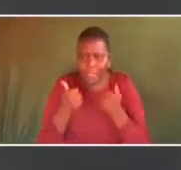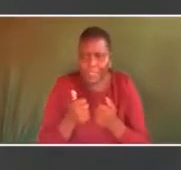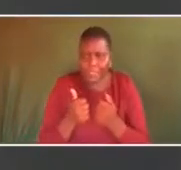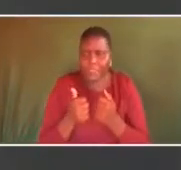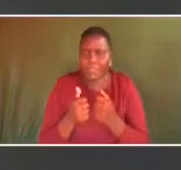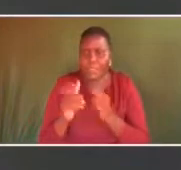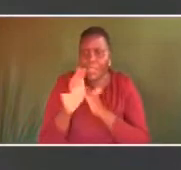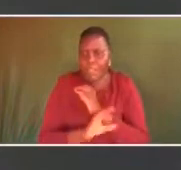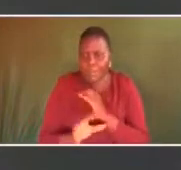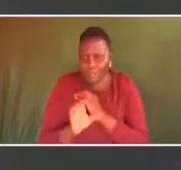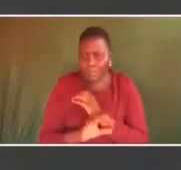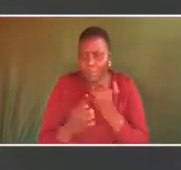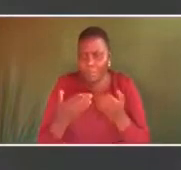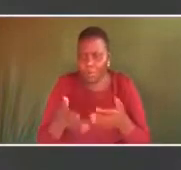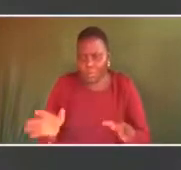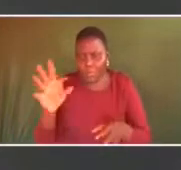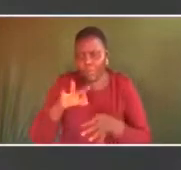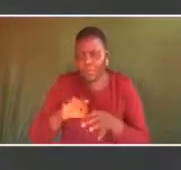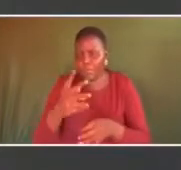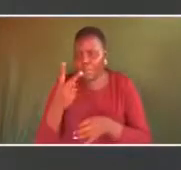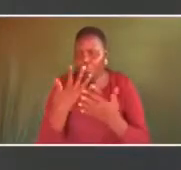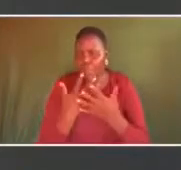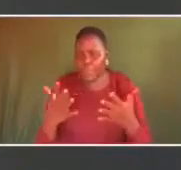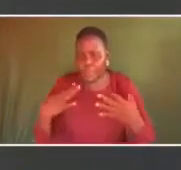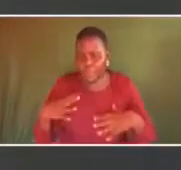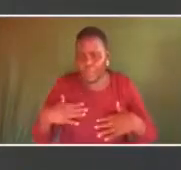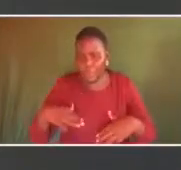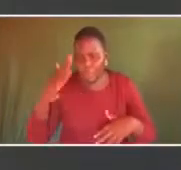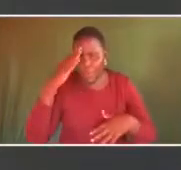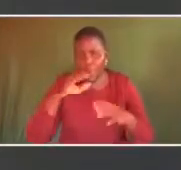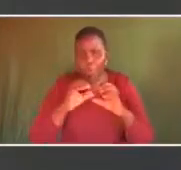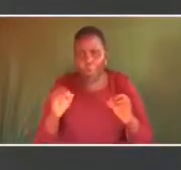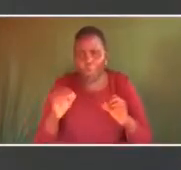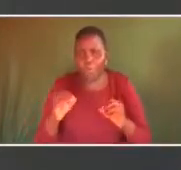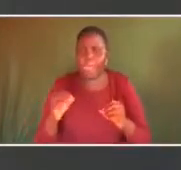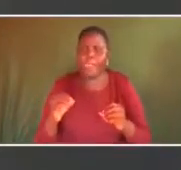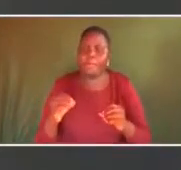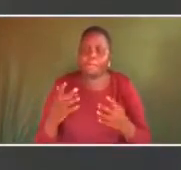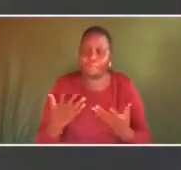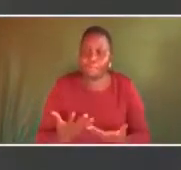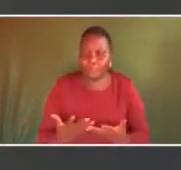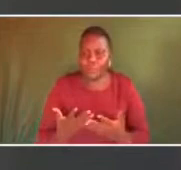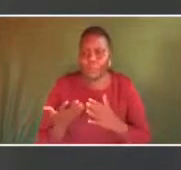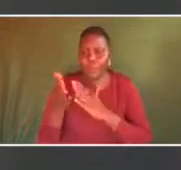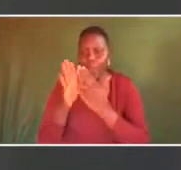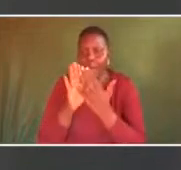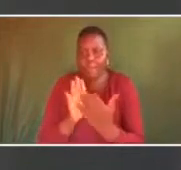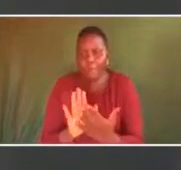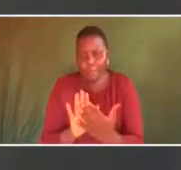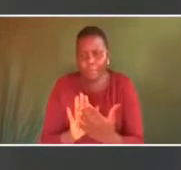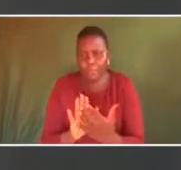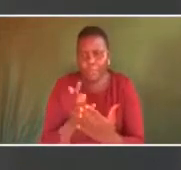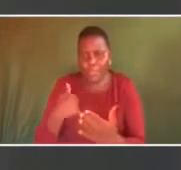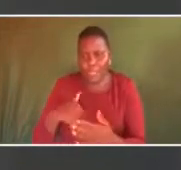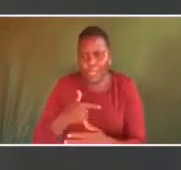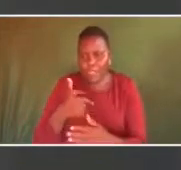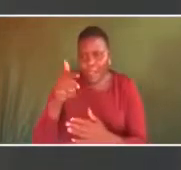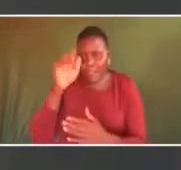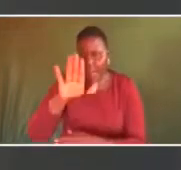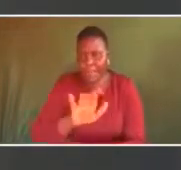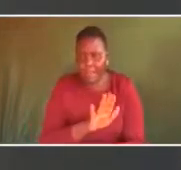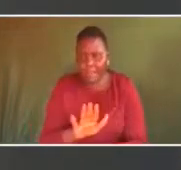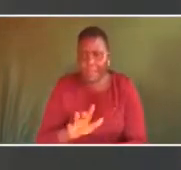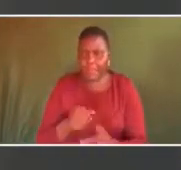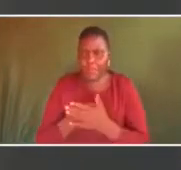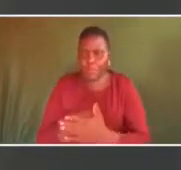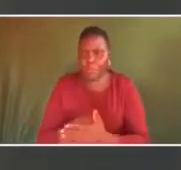kura. There are two things that people do not know. You approached us in parliament, your excellency, na